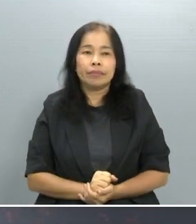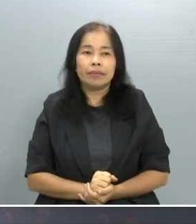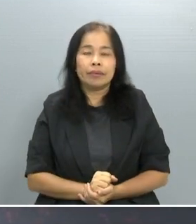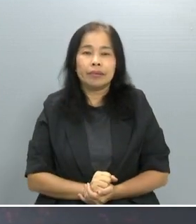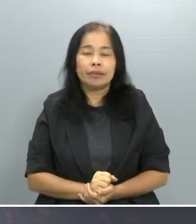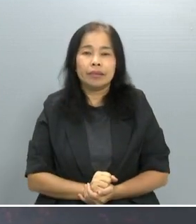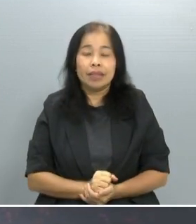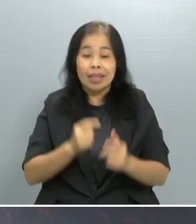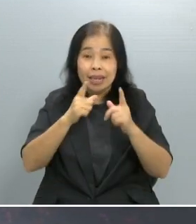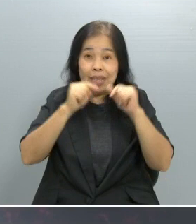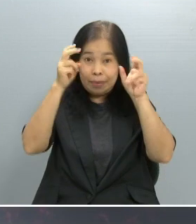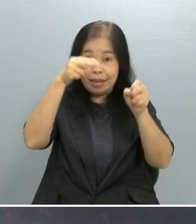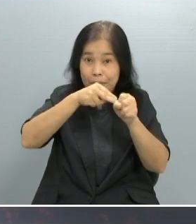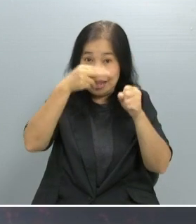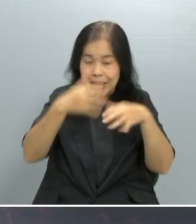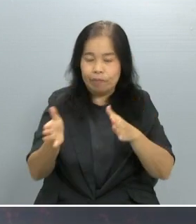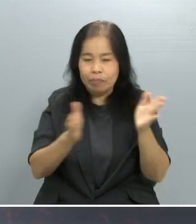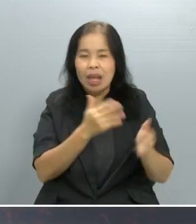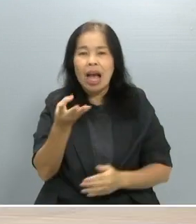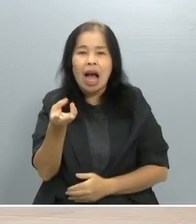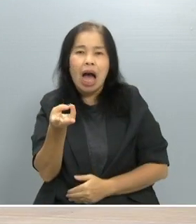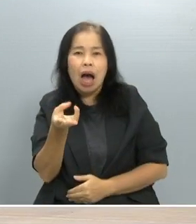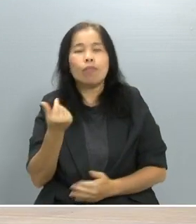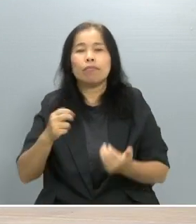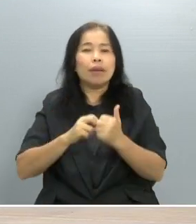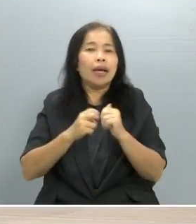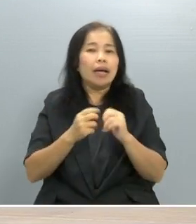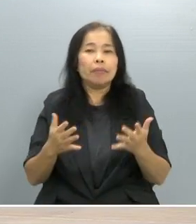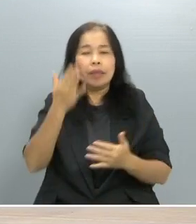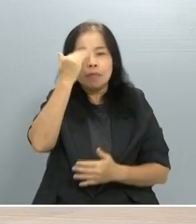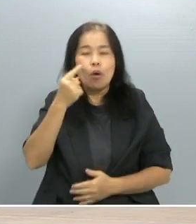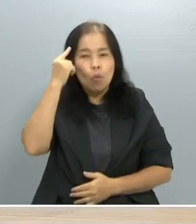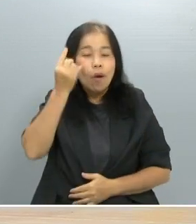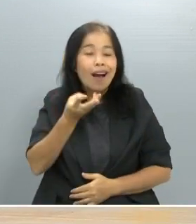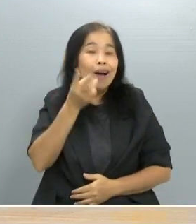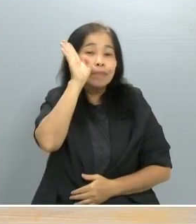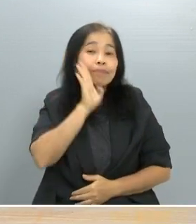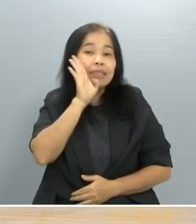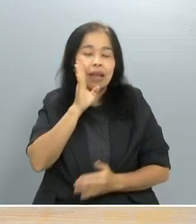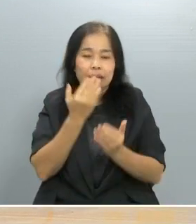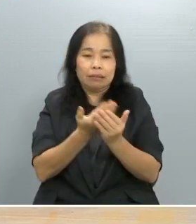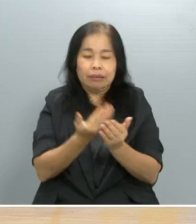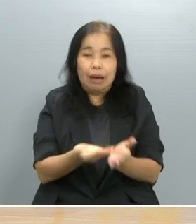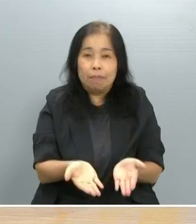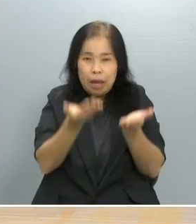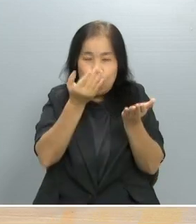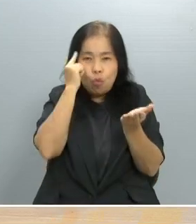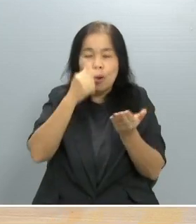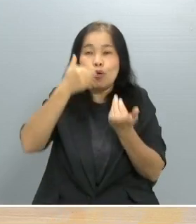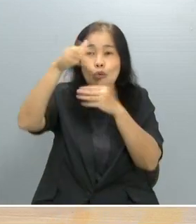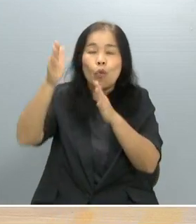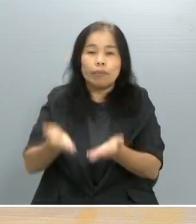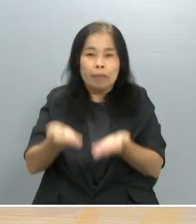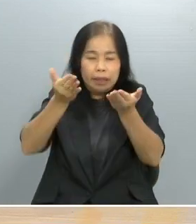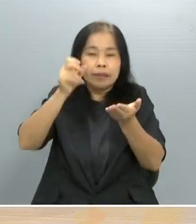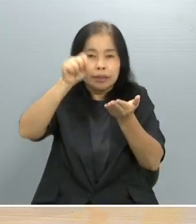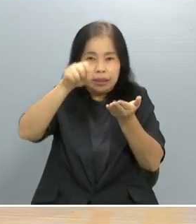ถ้าผู้ชม เข้าสานี่ตอนนี้ยัไม่เป็ปัญหาถึงแมราคาเข้าเปลือกจะพงสูงขึ้ และราคาส่งออกพุ่งสูงขึ้เพร